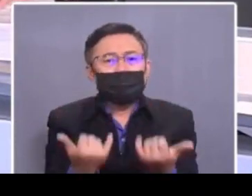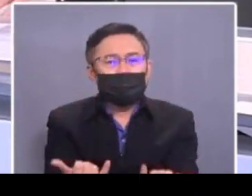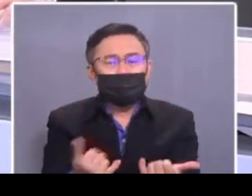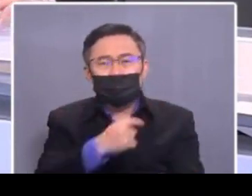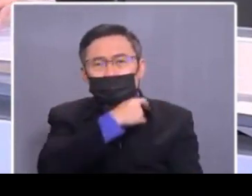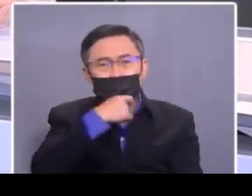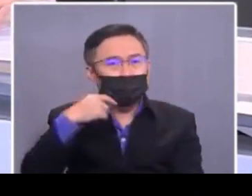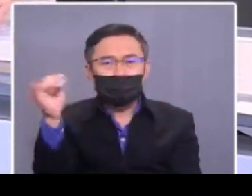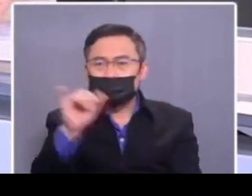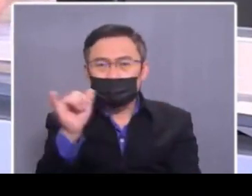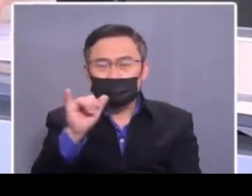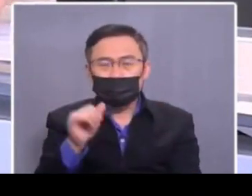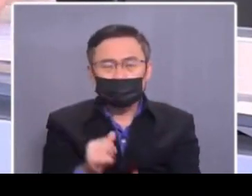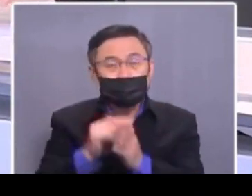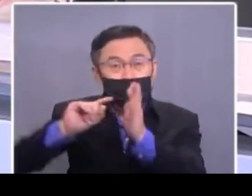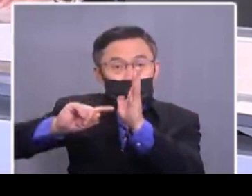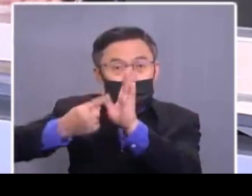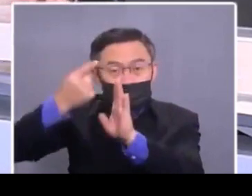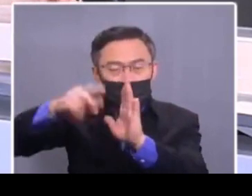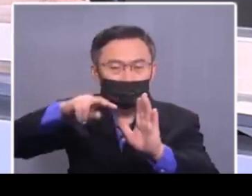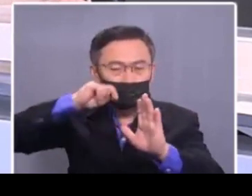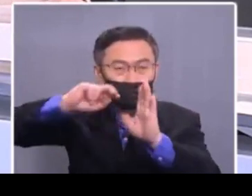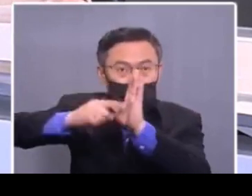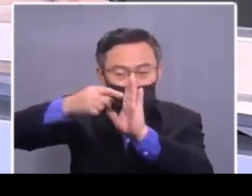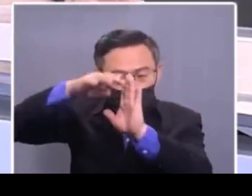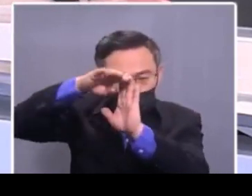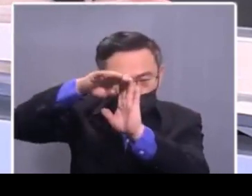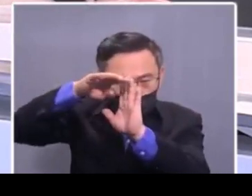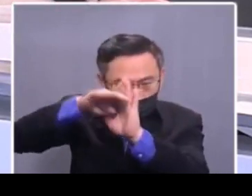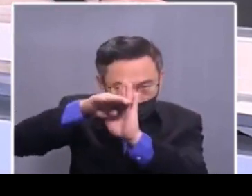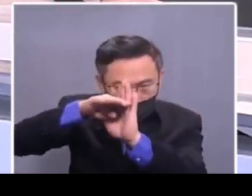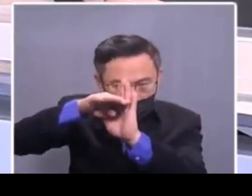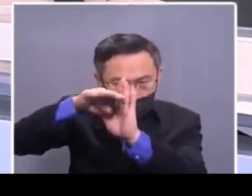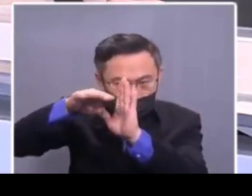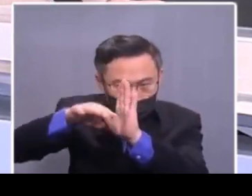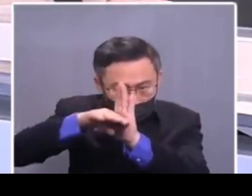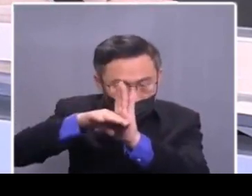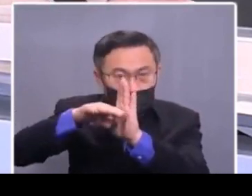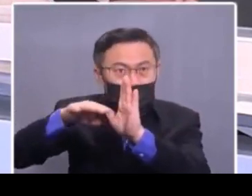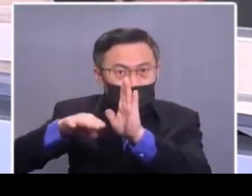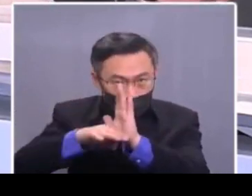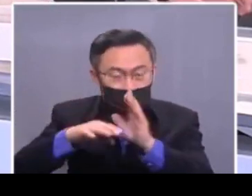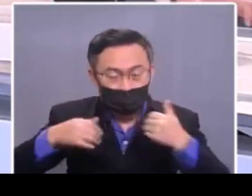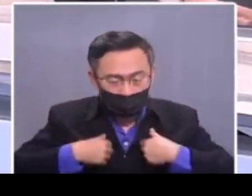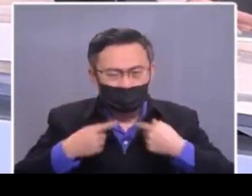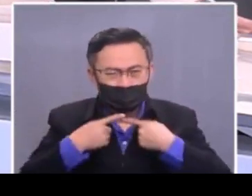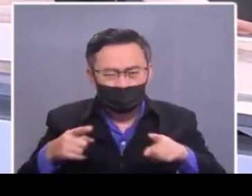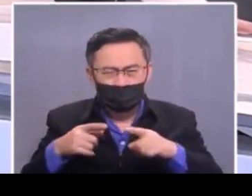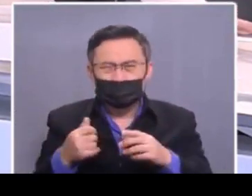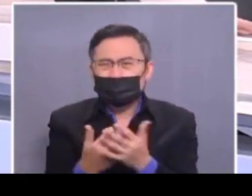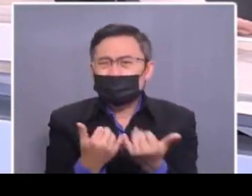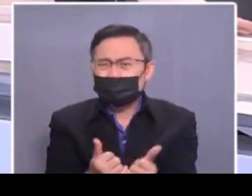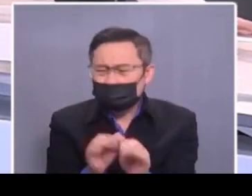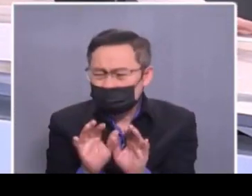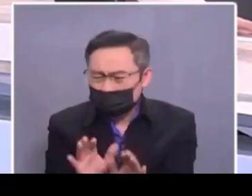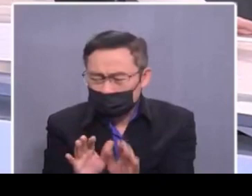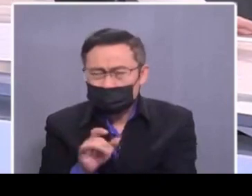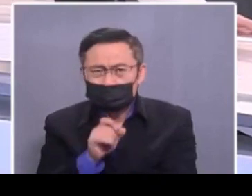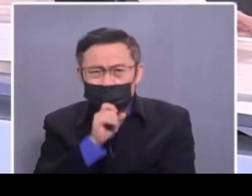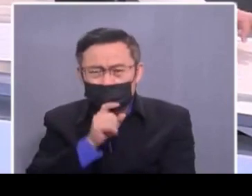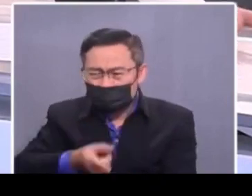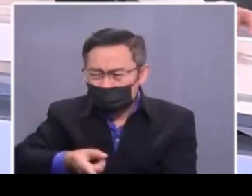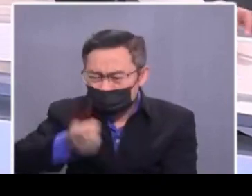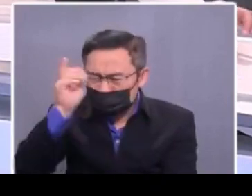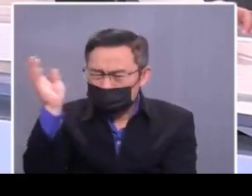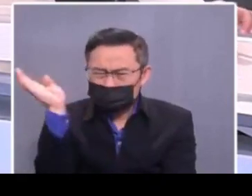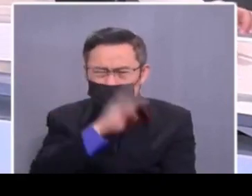ที่ชัยนาทเนี่ยนะคะก็บอกว่าสถานการณ์ยังไม่คลี่คลายค่ะน้ำที่ท่วมขังนานก็ทำให้น้ำเน่าเหม็นด้วยและชาวบ้านเนี่ยก็ยังไม่กล้